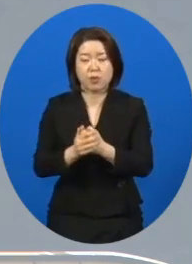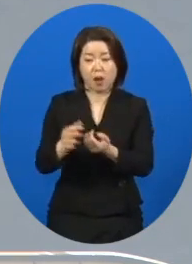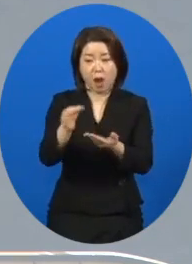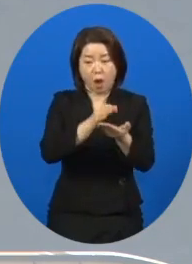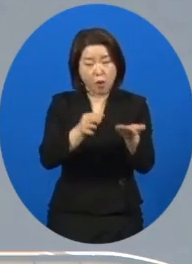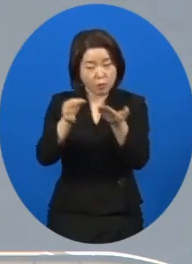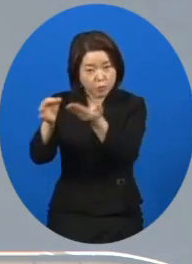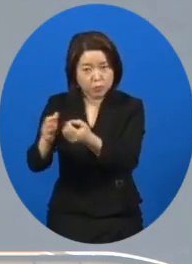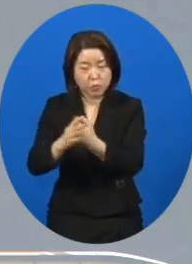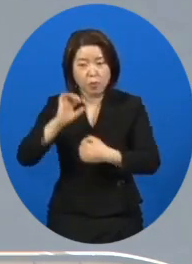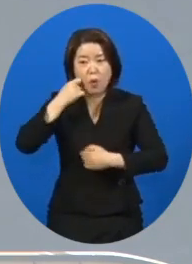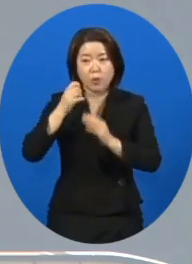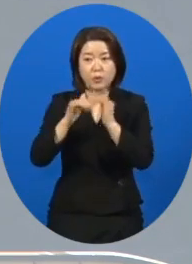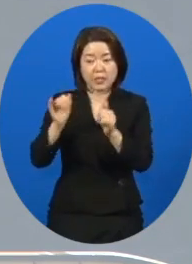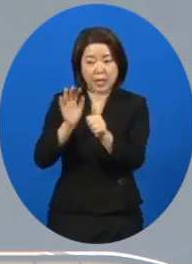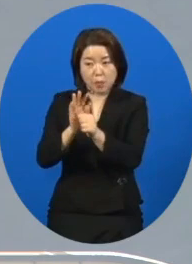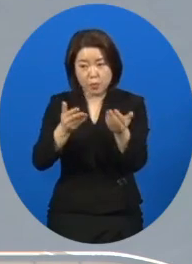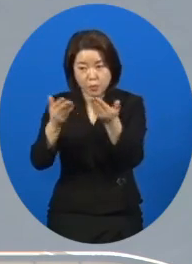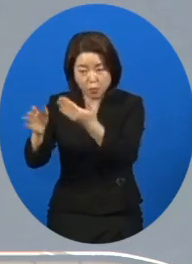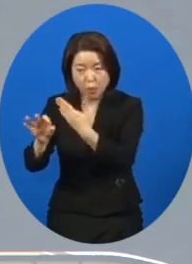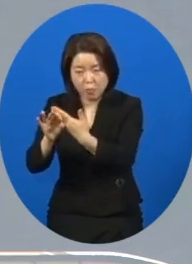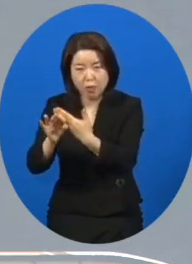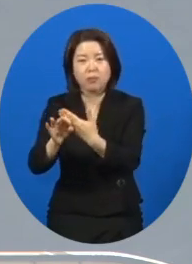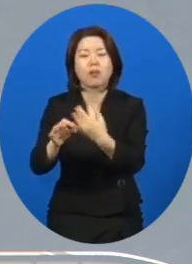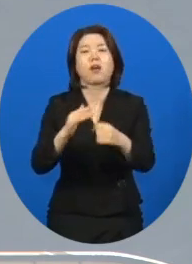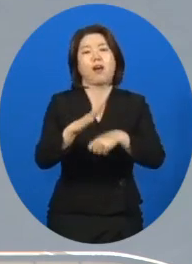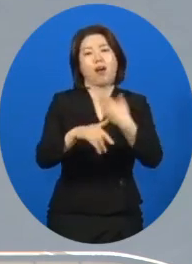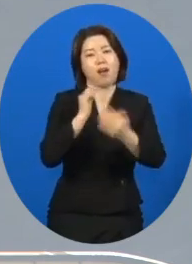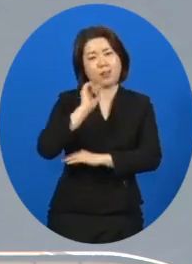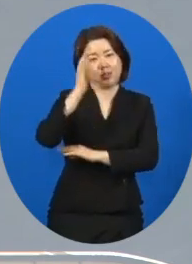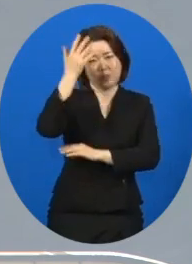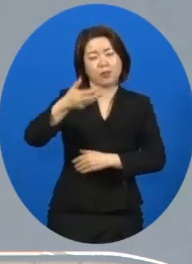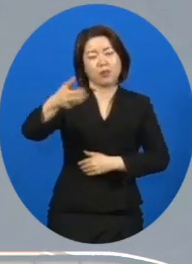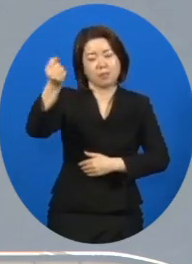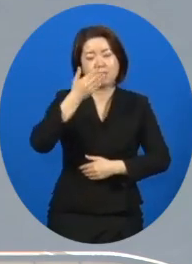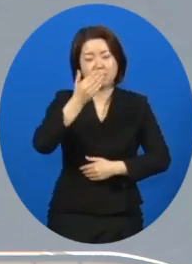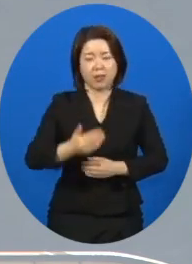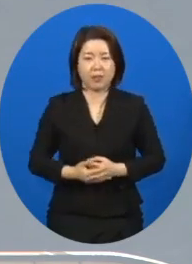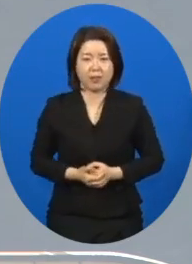이렇게 어려운 사람을 도우면 하나님께서 영광을 받으신대요.